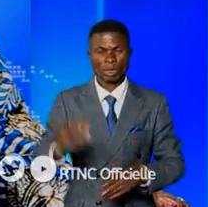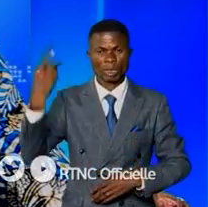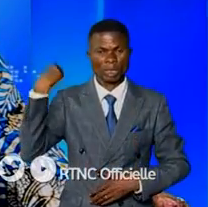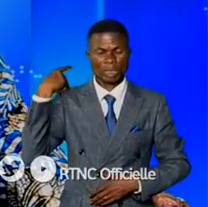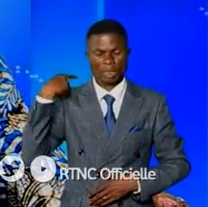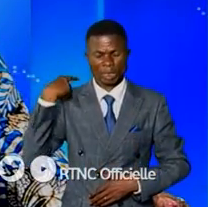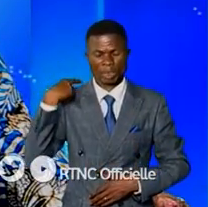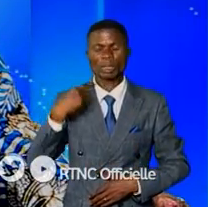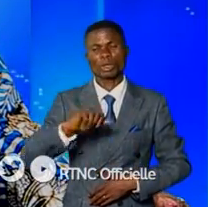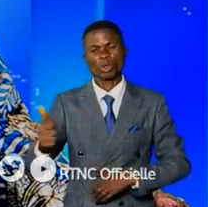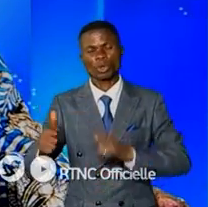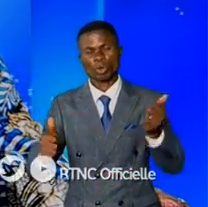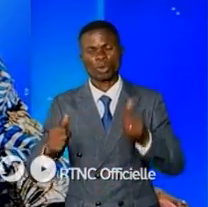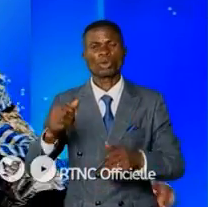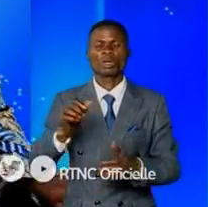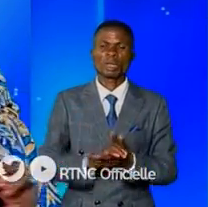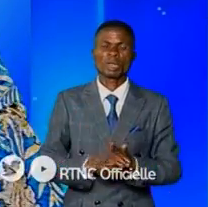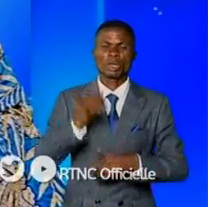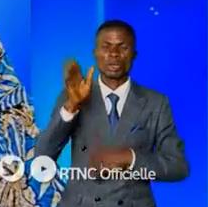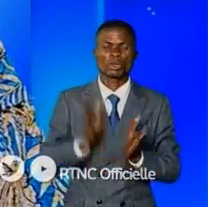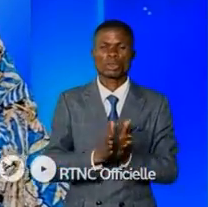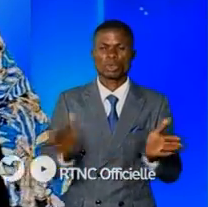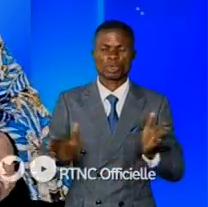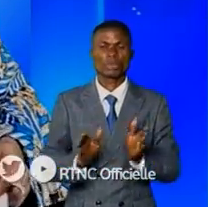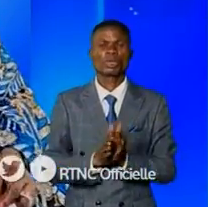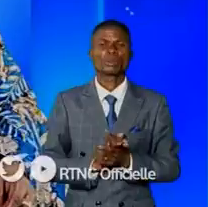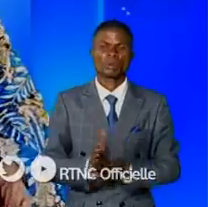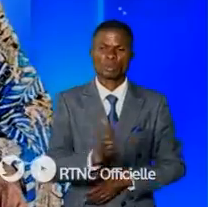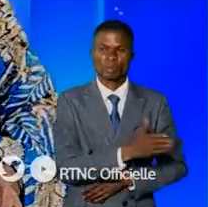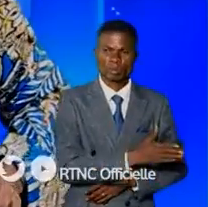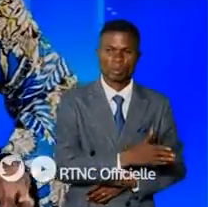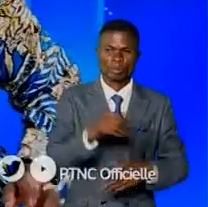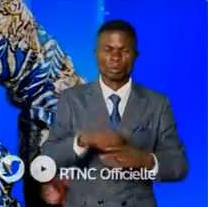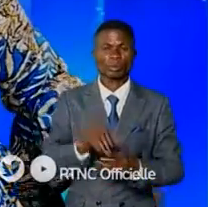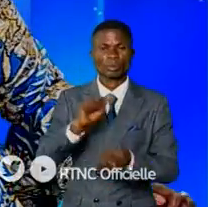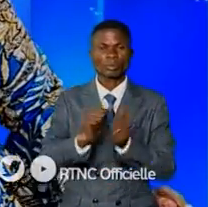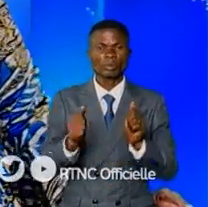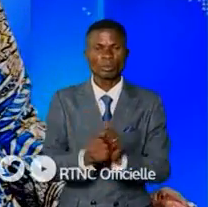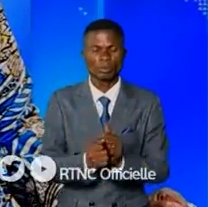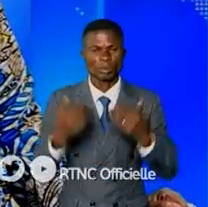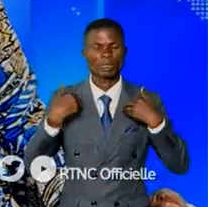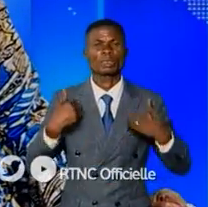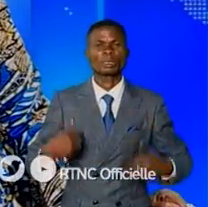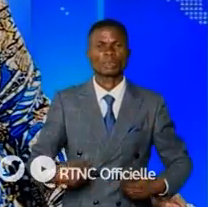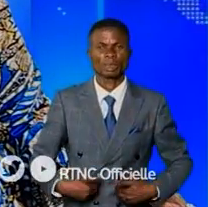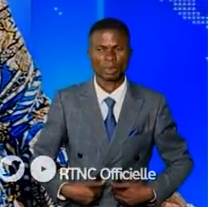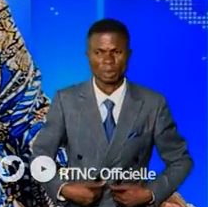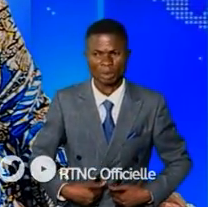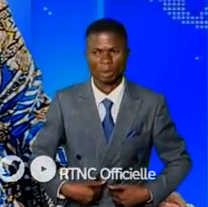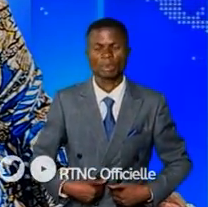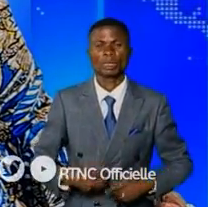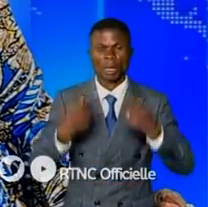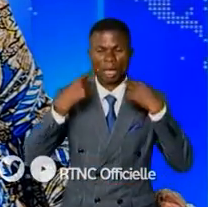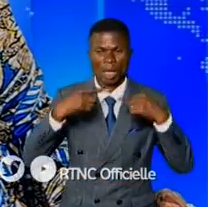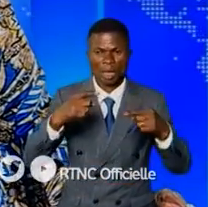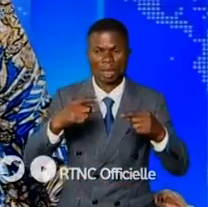Cédric Chizainga Kapumba, directeur général. Et puis dans le domaine de la santé, nous repartons nos fonds dire